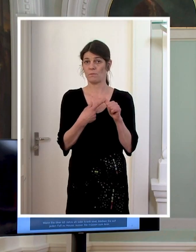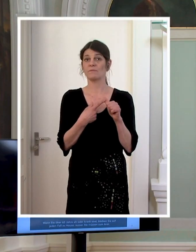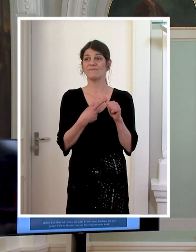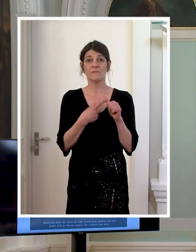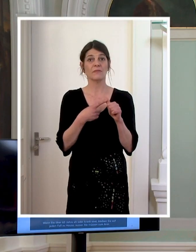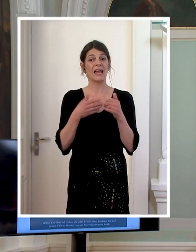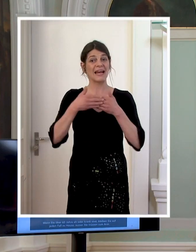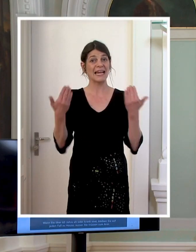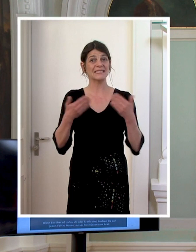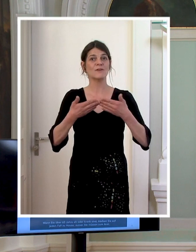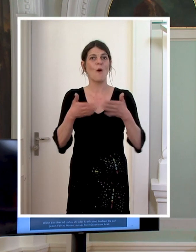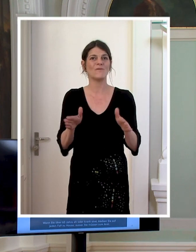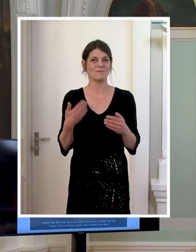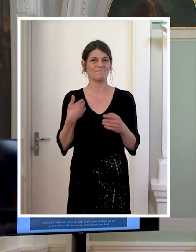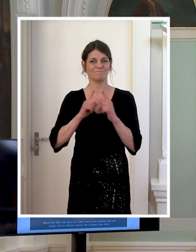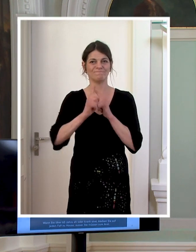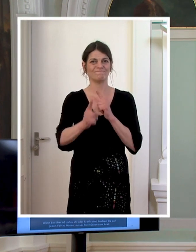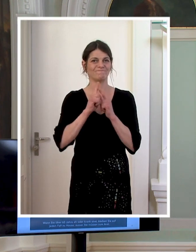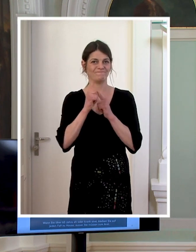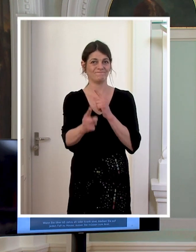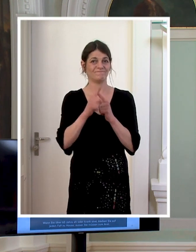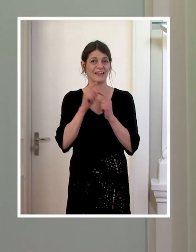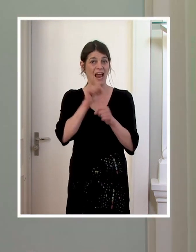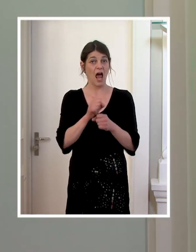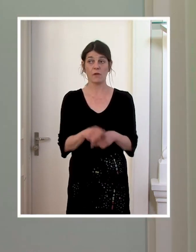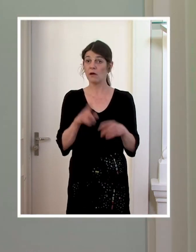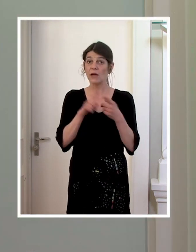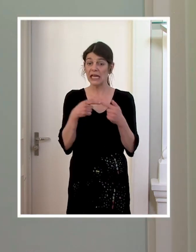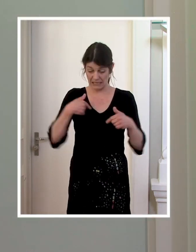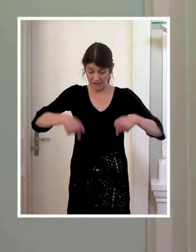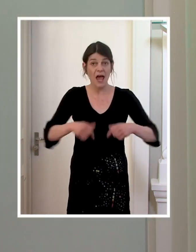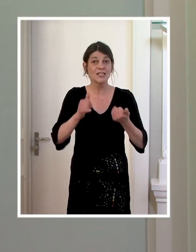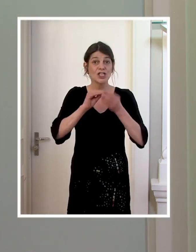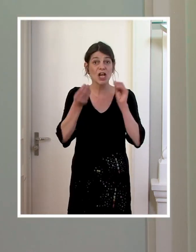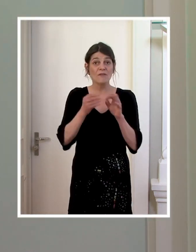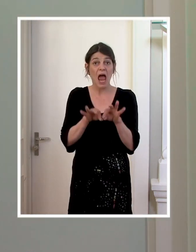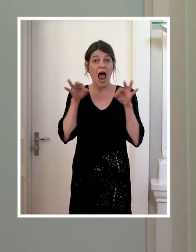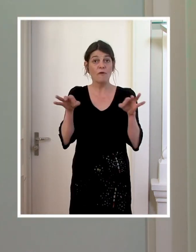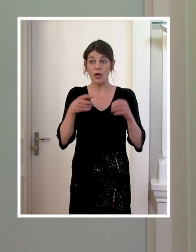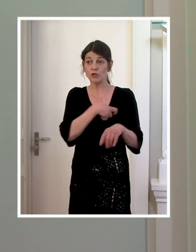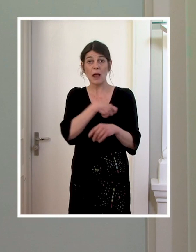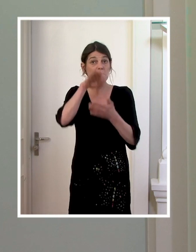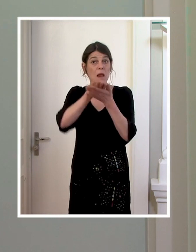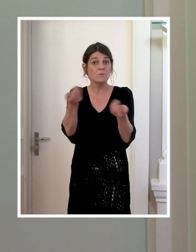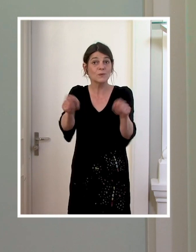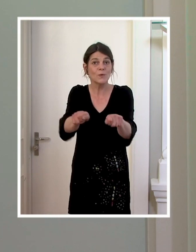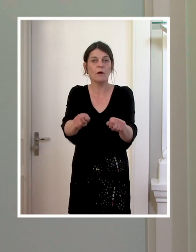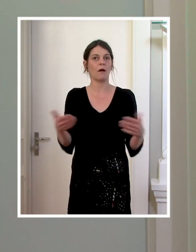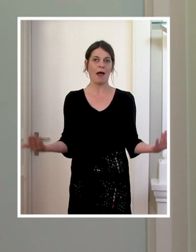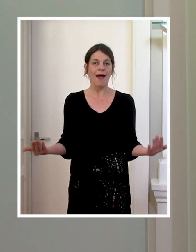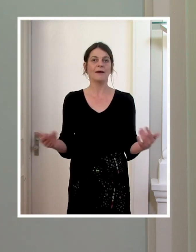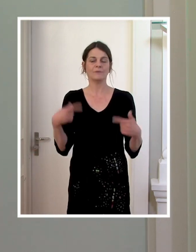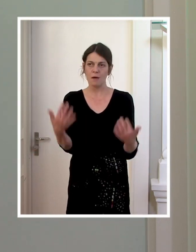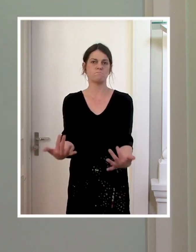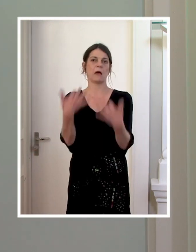offene grenzen zur schweiz wenn wir hier anfangen geschäfte zu öffnen die in der schweiz noch geschlossen sind dann werden wir